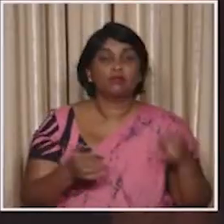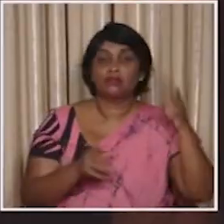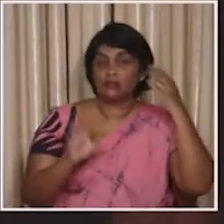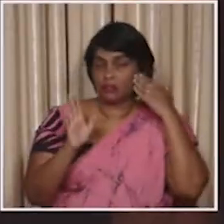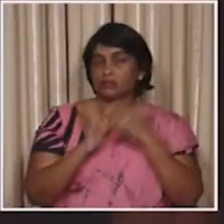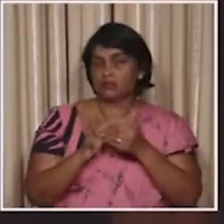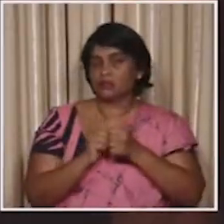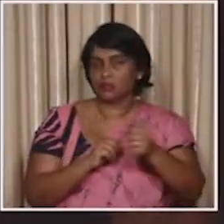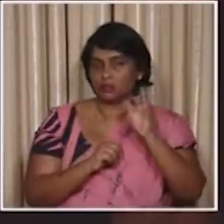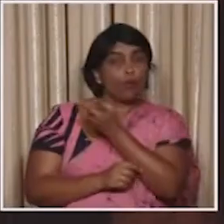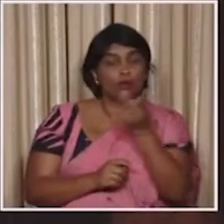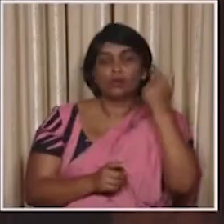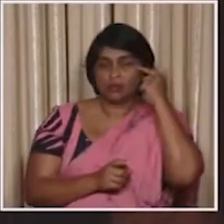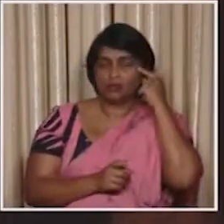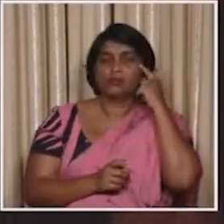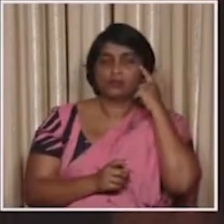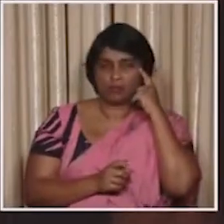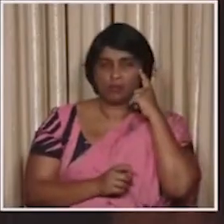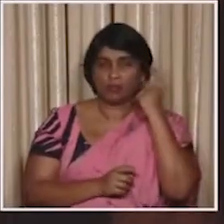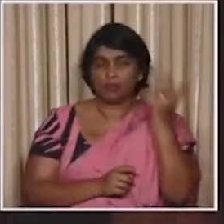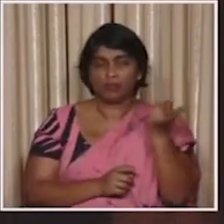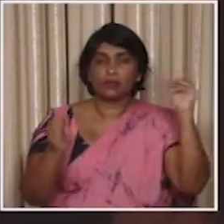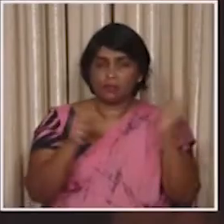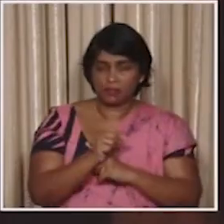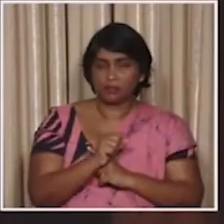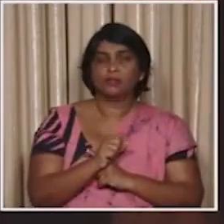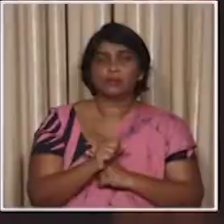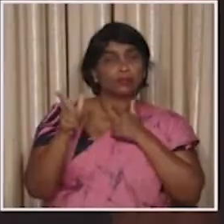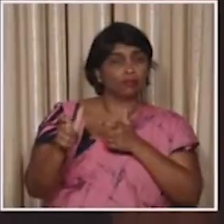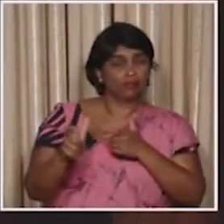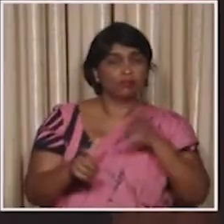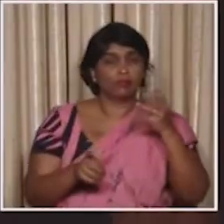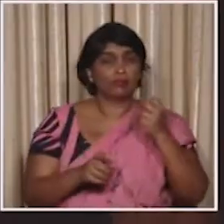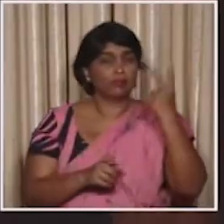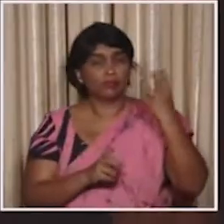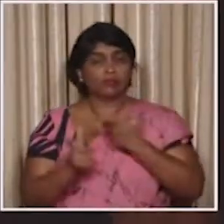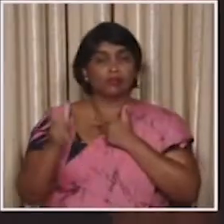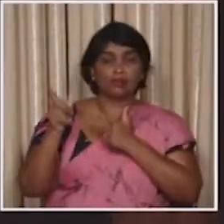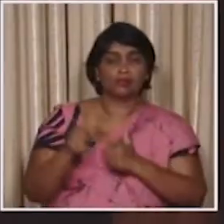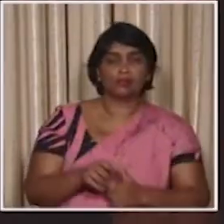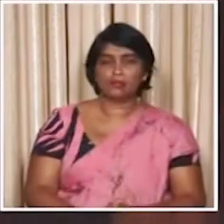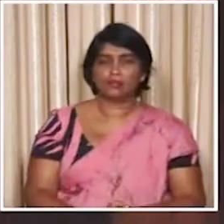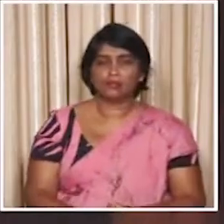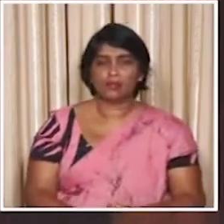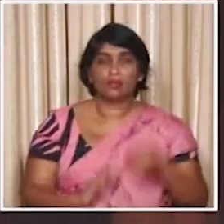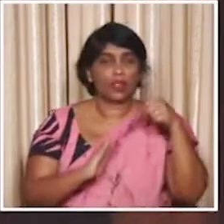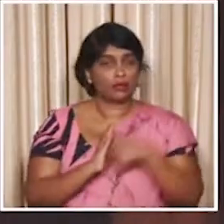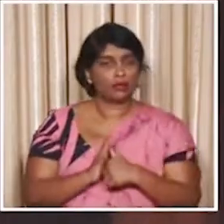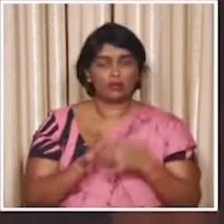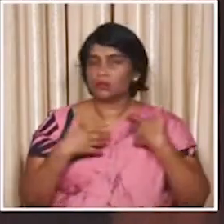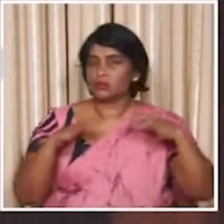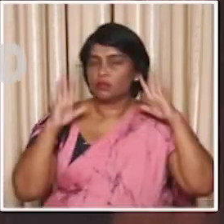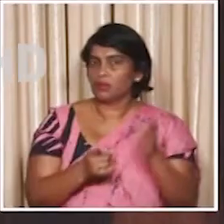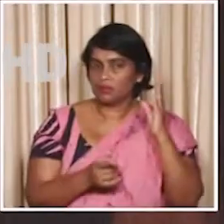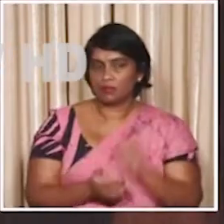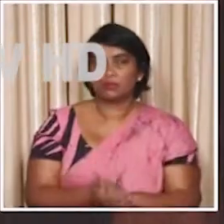වෙනුවෙන් අපි කල්පනා කරන දෙපැත්තම දෙපැත්ත කතා කරන්න ඕන. මරනවා වෙපන් ගෙනේලා දෙක තුන ගෙනේලා ගහන්නේ D5 වලින්. දකුණේ පුදුම